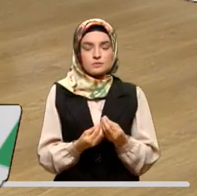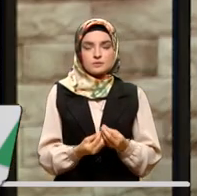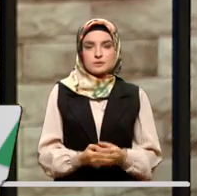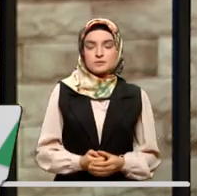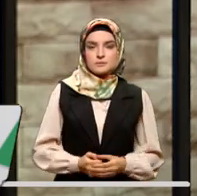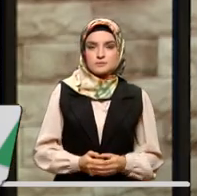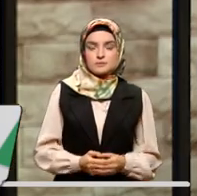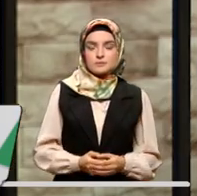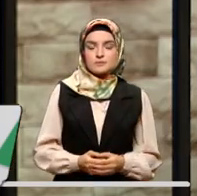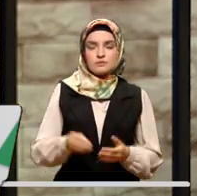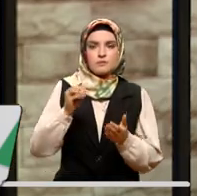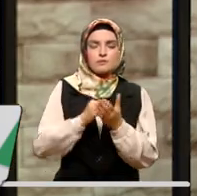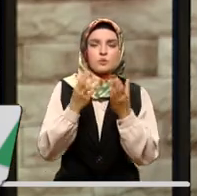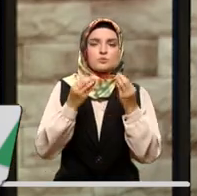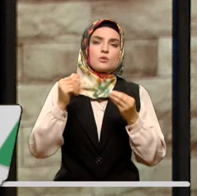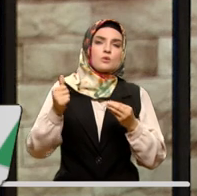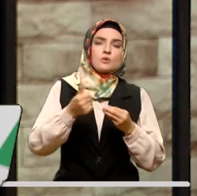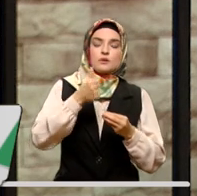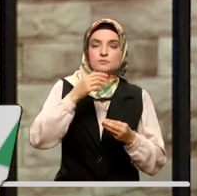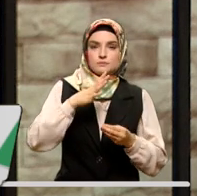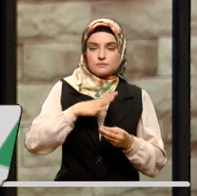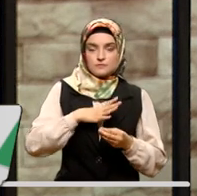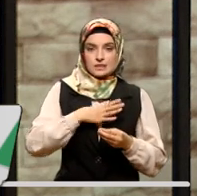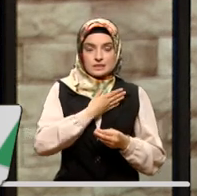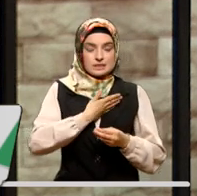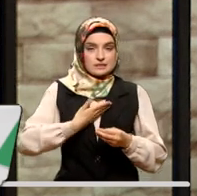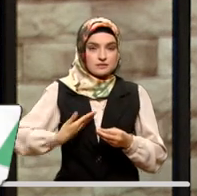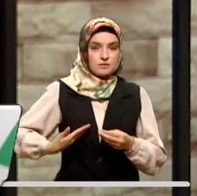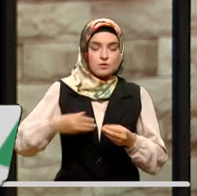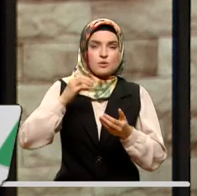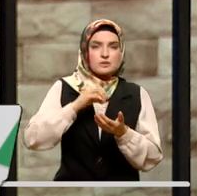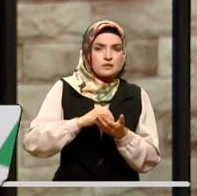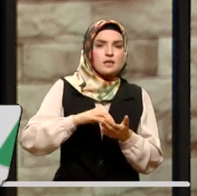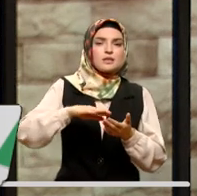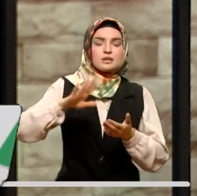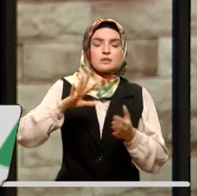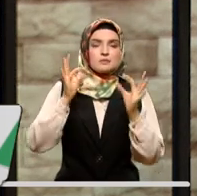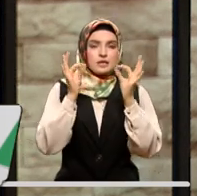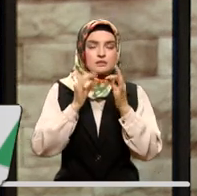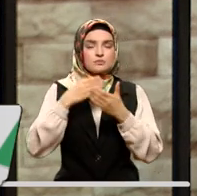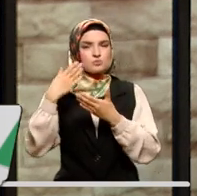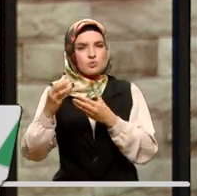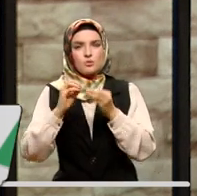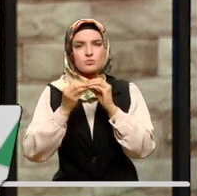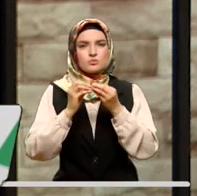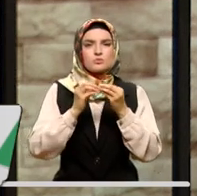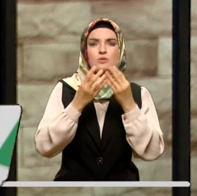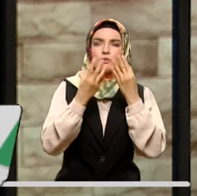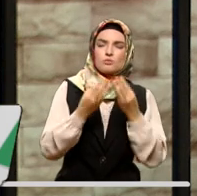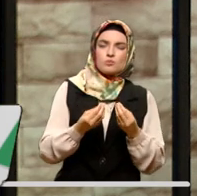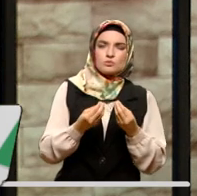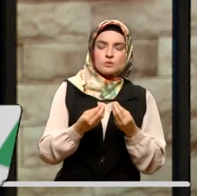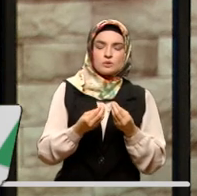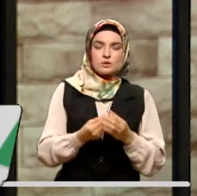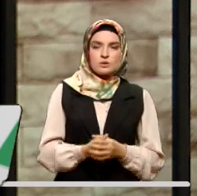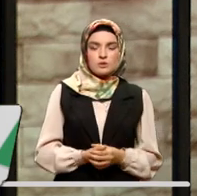temelli yerleştirmesini çok önemsiyoruz. Evet. Sevgi temelli yerleşmeyen ilişki daha sonra sıkıntılara, çocukla ibadet